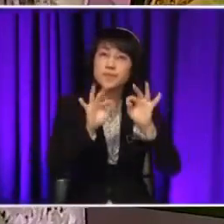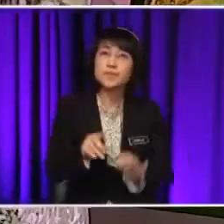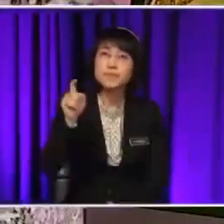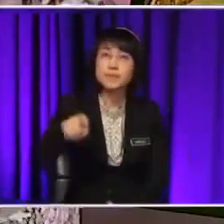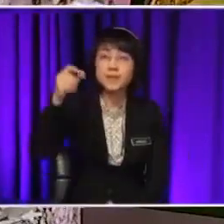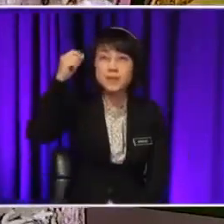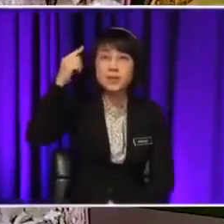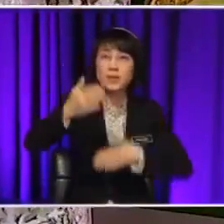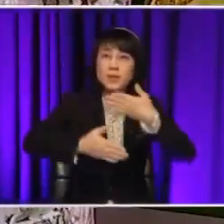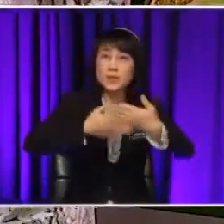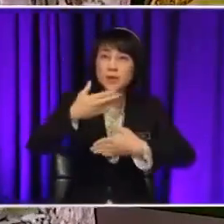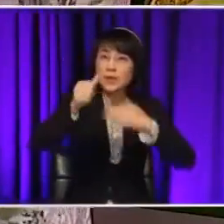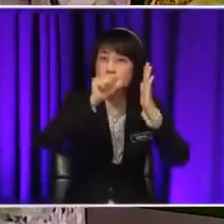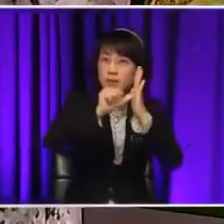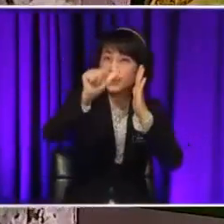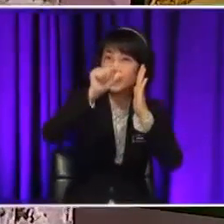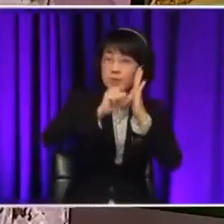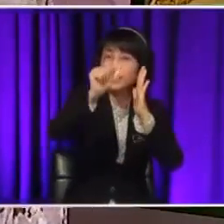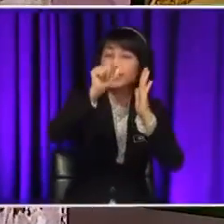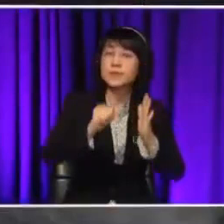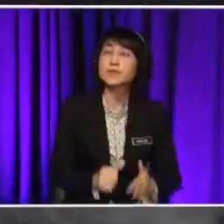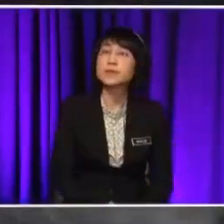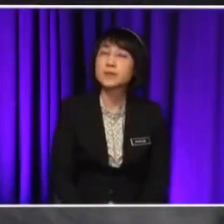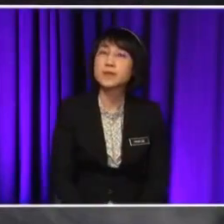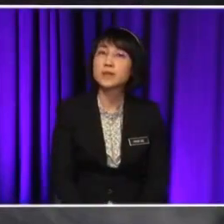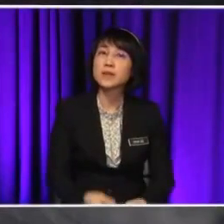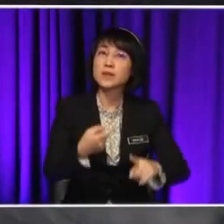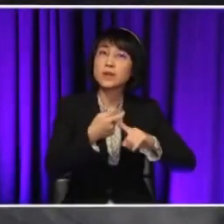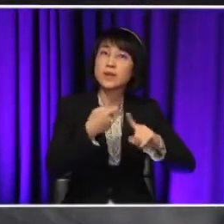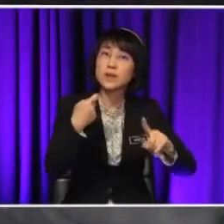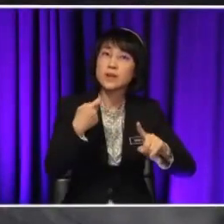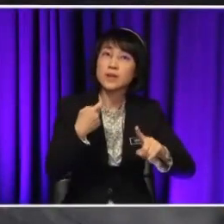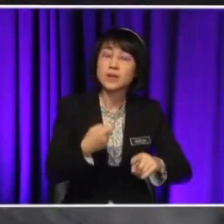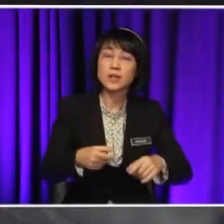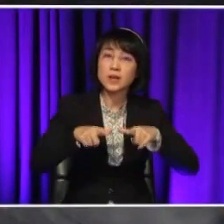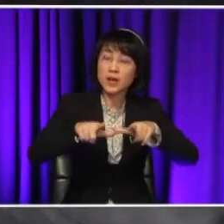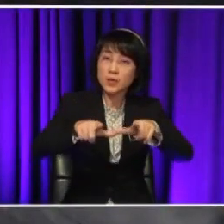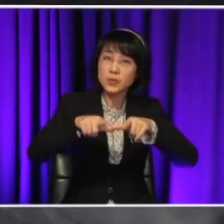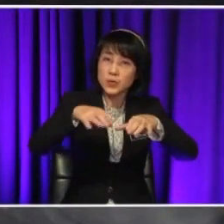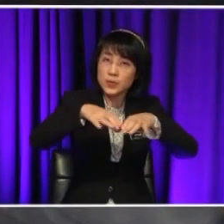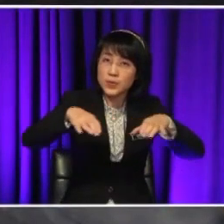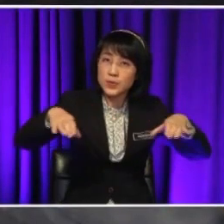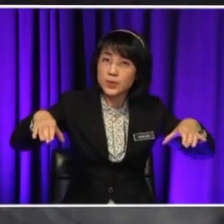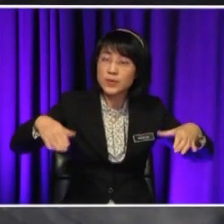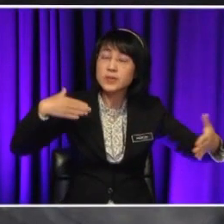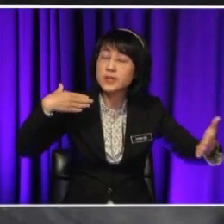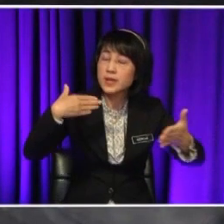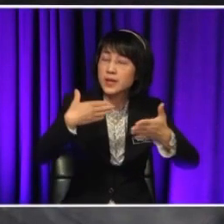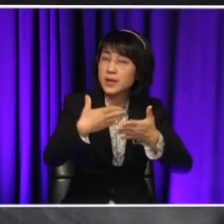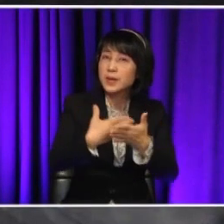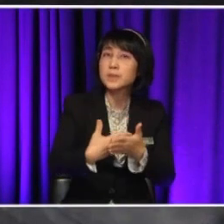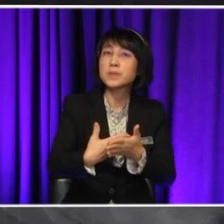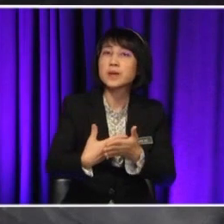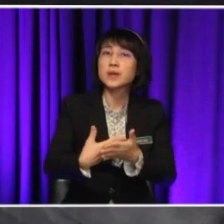proses ukiran tersebut daripada sebongkah kayu. Okey, sehinggalah